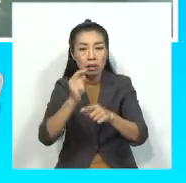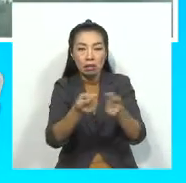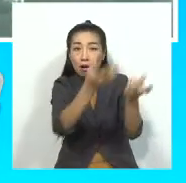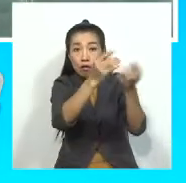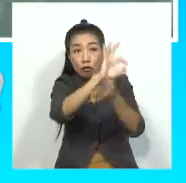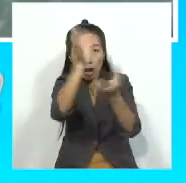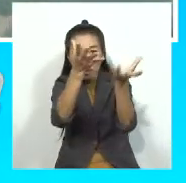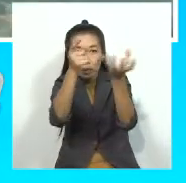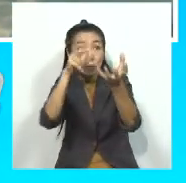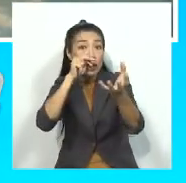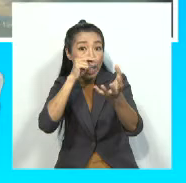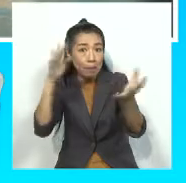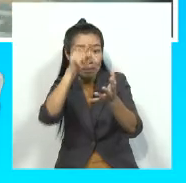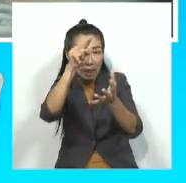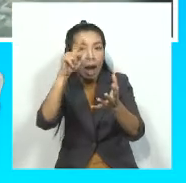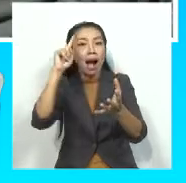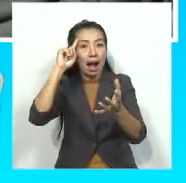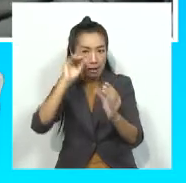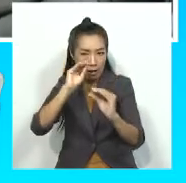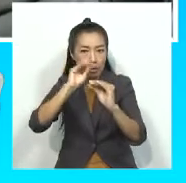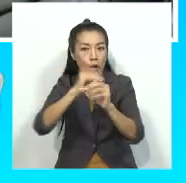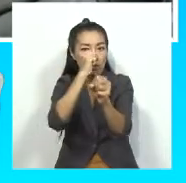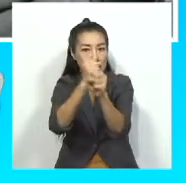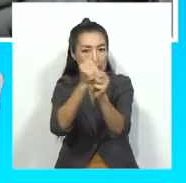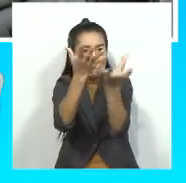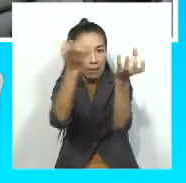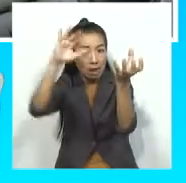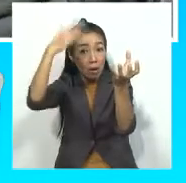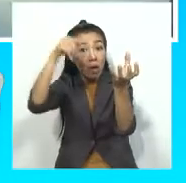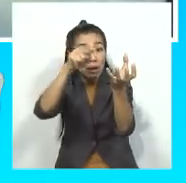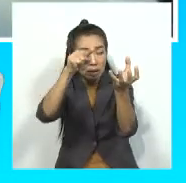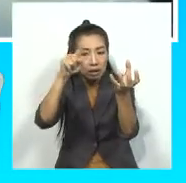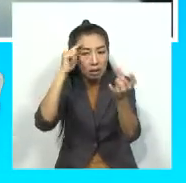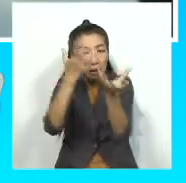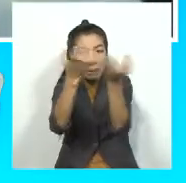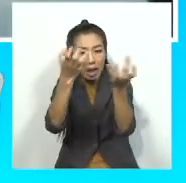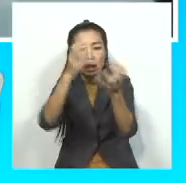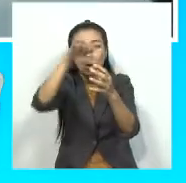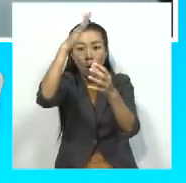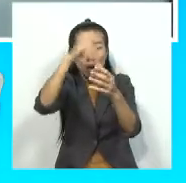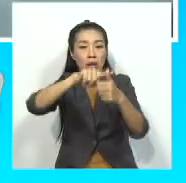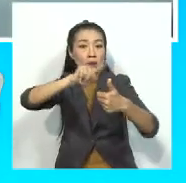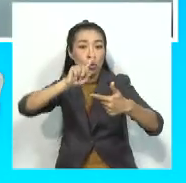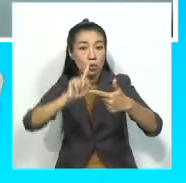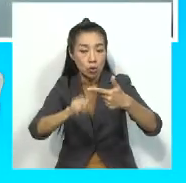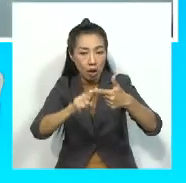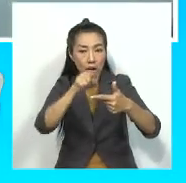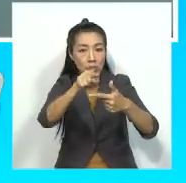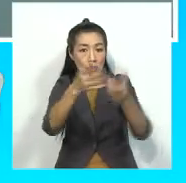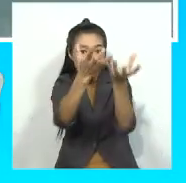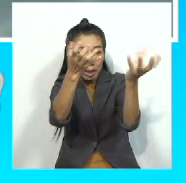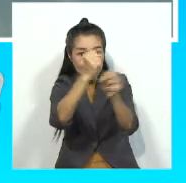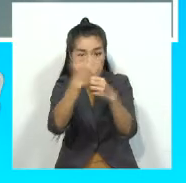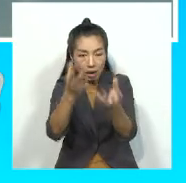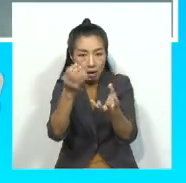ฆในเรื่องของการวางแกนเมฆนั่นเองนะครับขั้นตอนที่2ก็จะเป็นขั้นตอนเลี้ยงให้อ้วนหลังจ